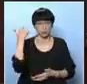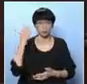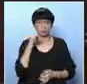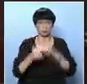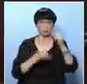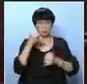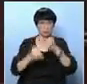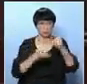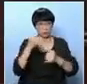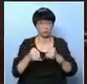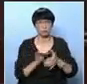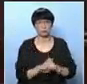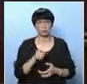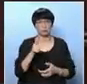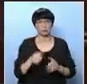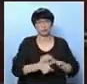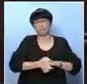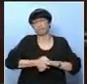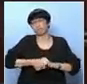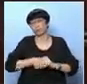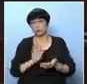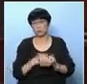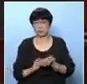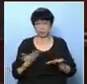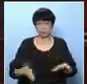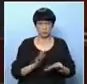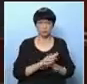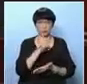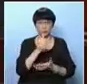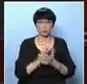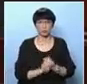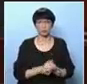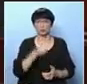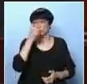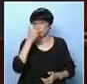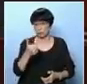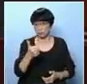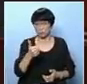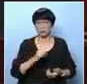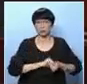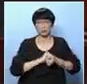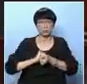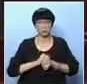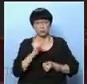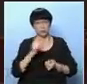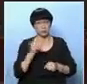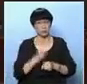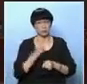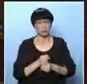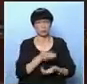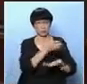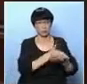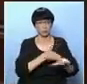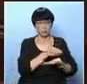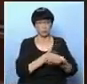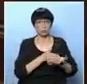点样啊？你直情系龟缩添。但系10年后今日咧，吐气扬眉。大屿山要点样做？一半